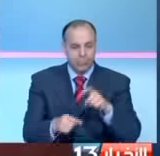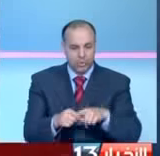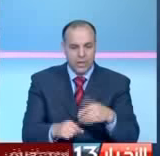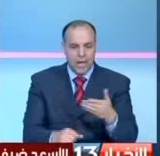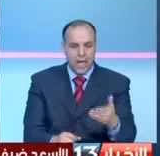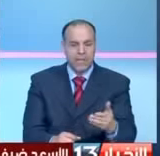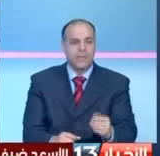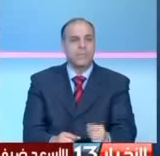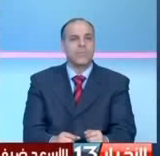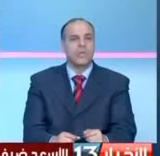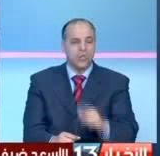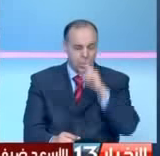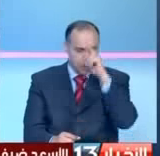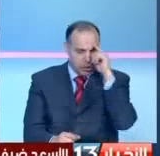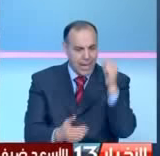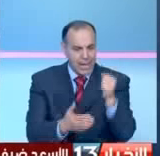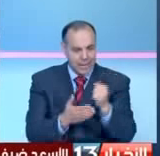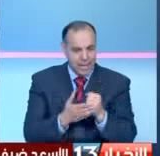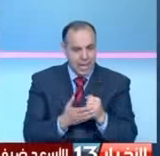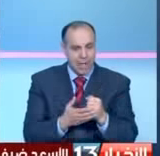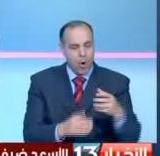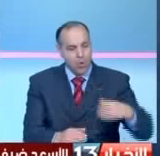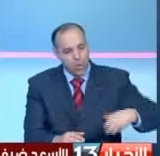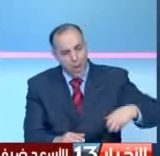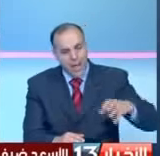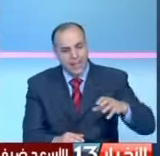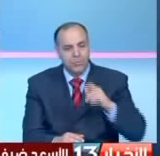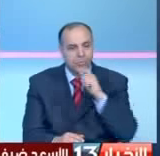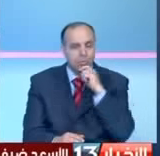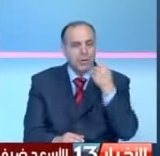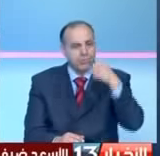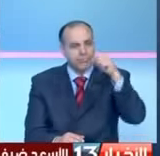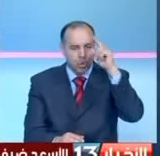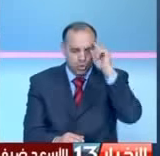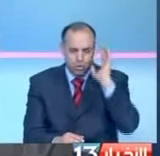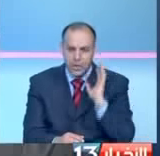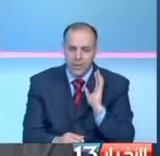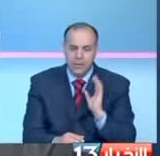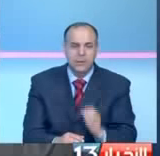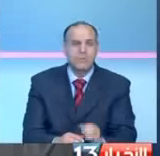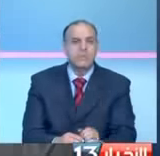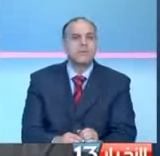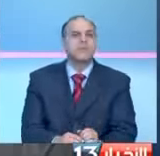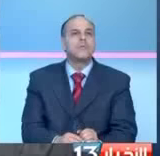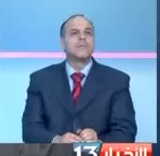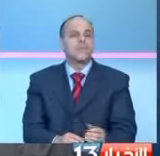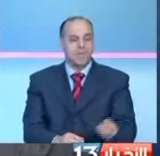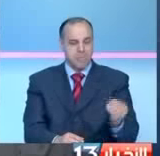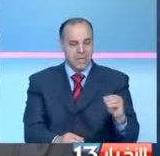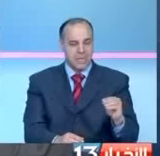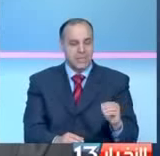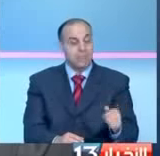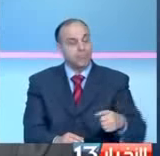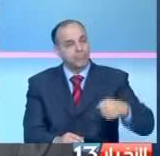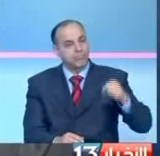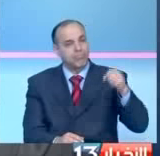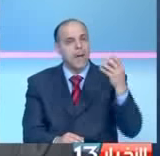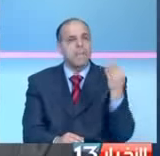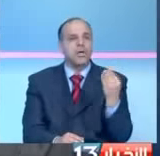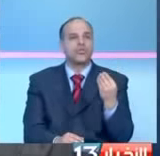هذه نتاعنا إن شاء الله يدعم حضور التتويجات خاصة رياضة الكرة الحديدية ومزيد من تألقها